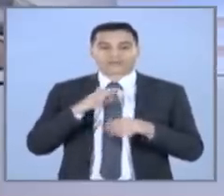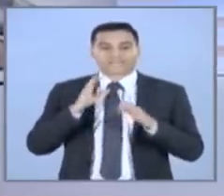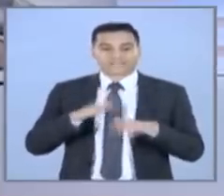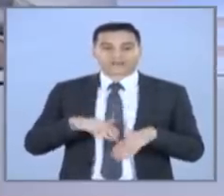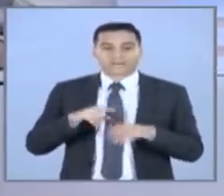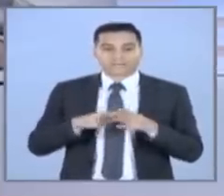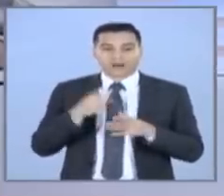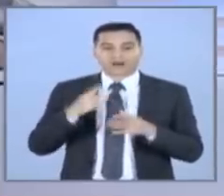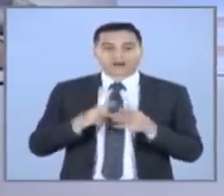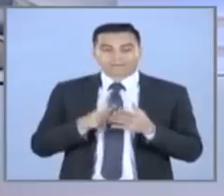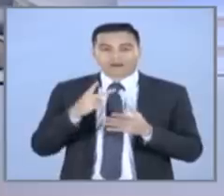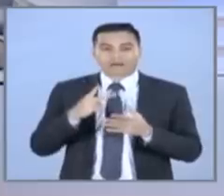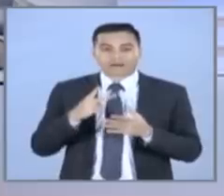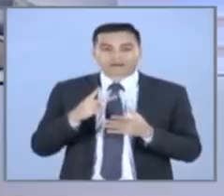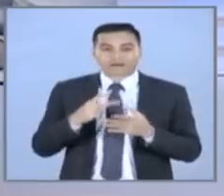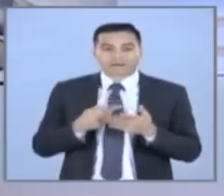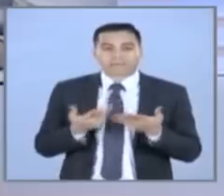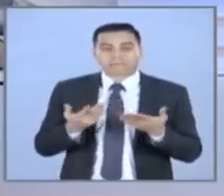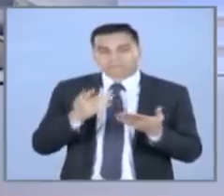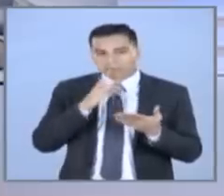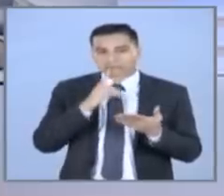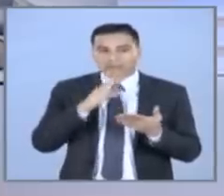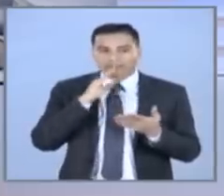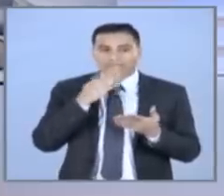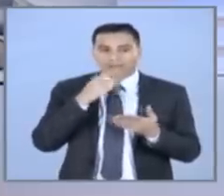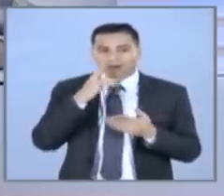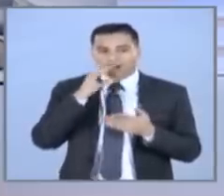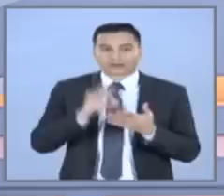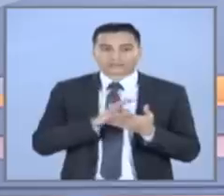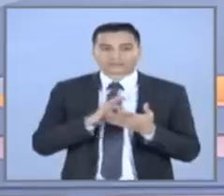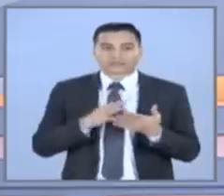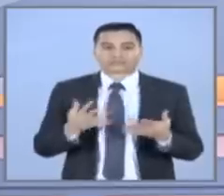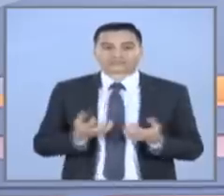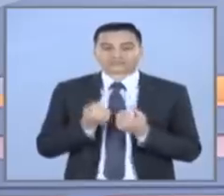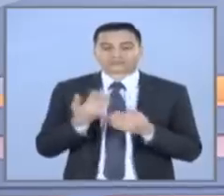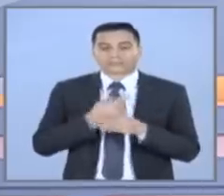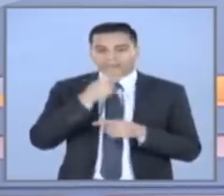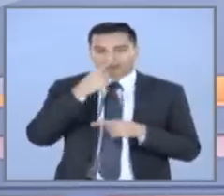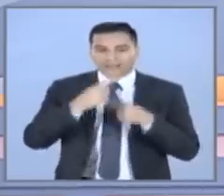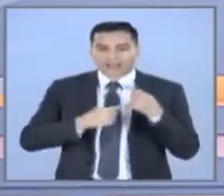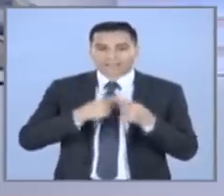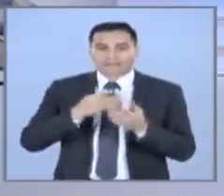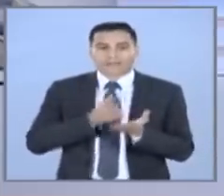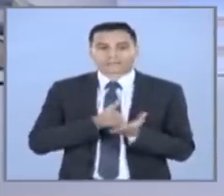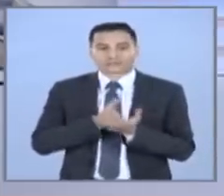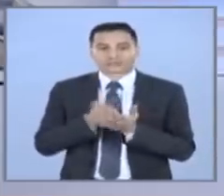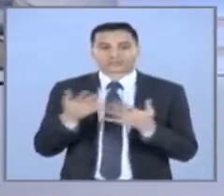يمكن طبعًا مرة طبيعي. واتنين أخدنا العدوى مرة واتنين وربنا أنقذنا علشان نكمل نفس المشوار